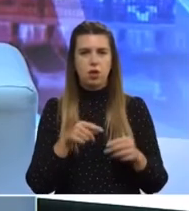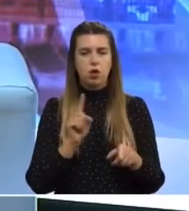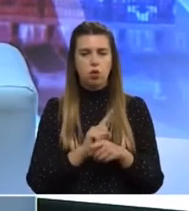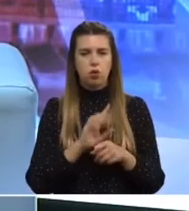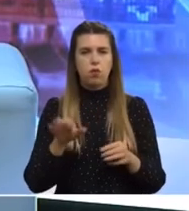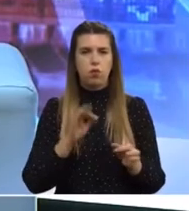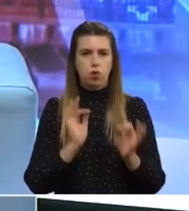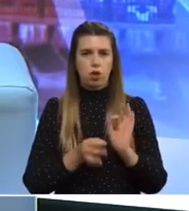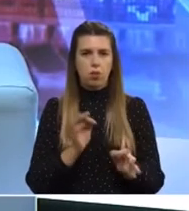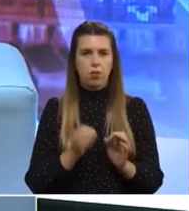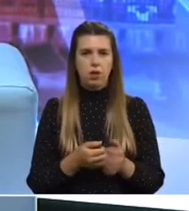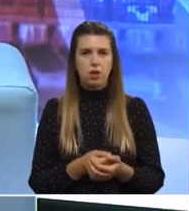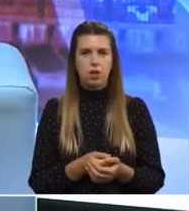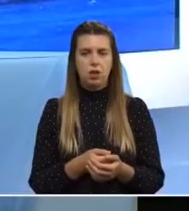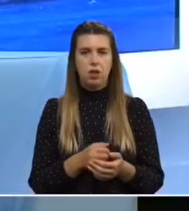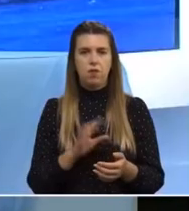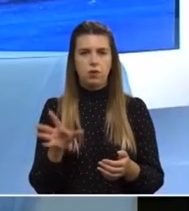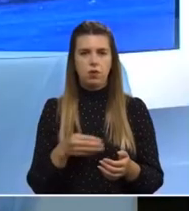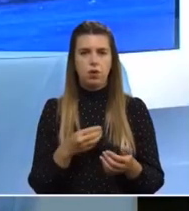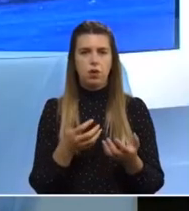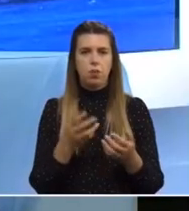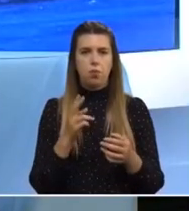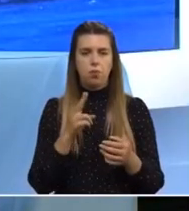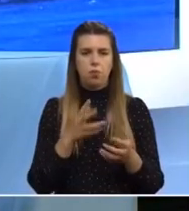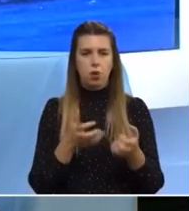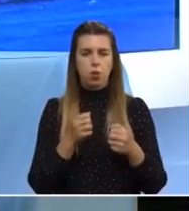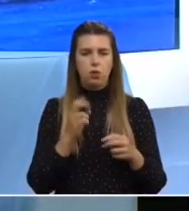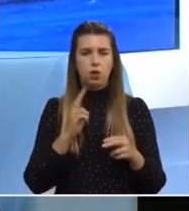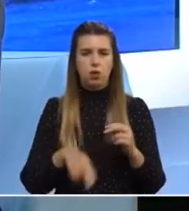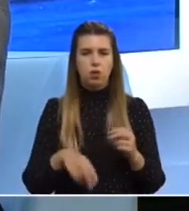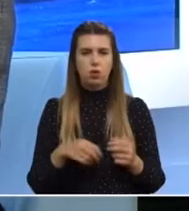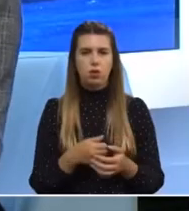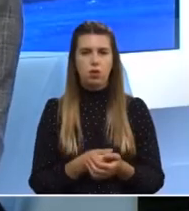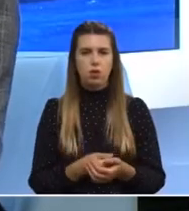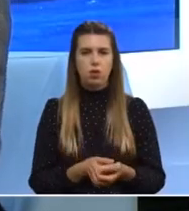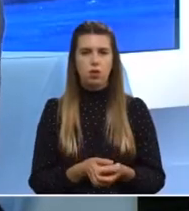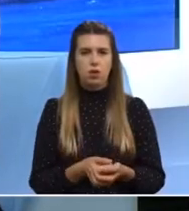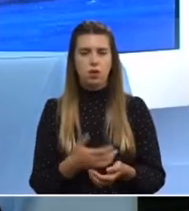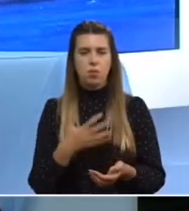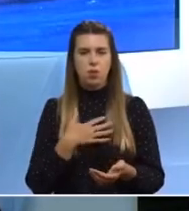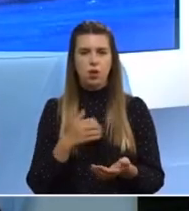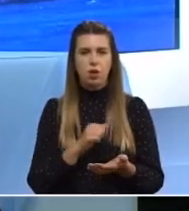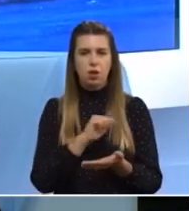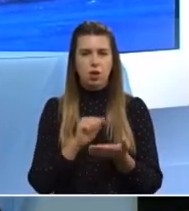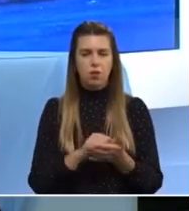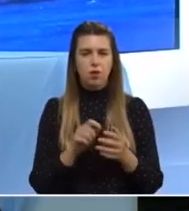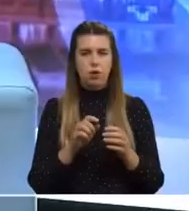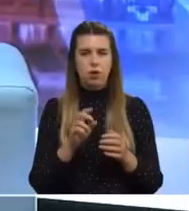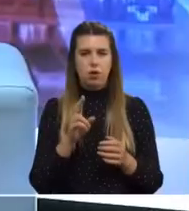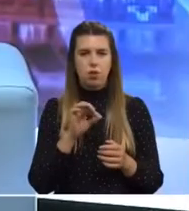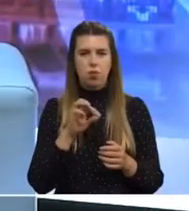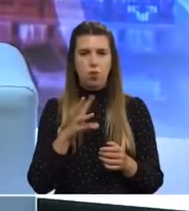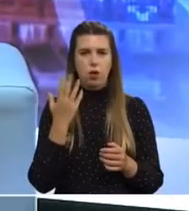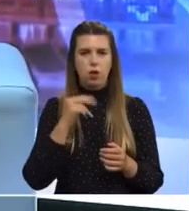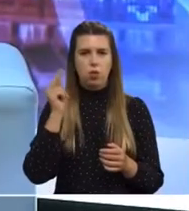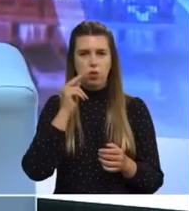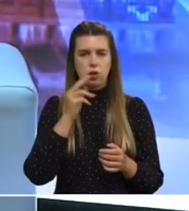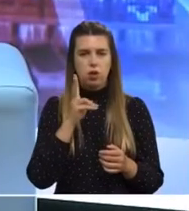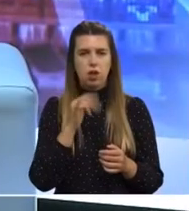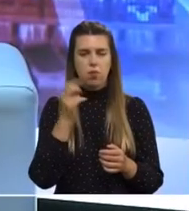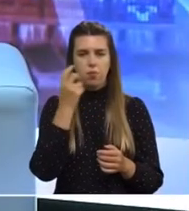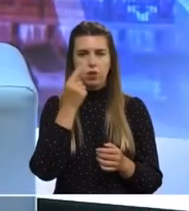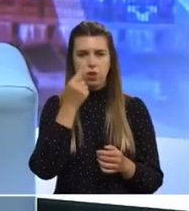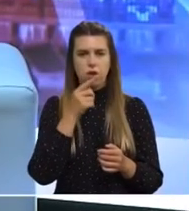И это тоже нормально. Ален, прием закончен. Теперь хочется задать вопрос. Магистерская диссертация, которую я писал, когда учился